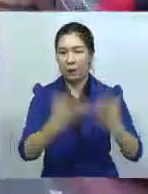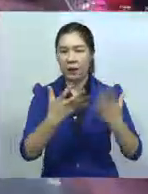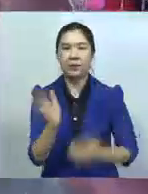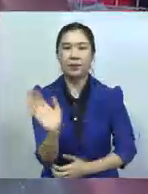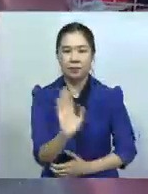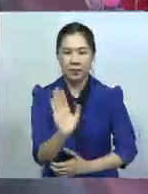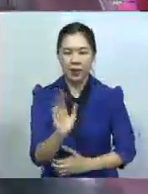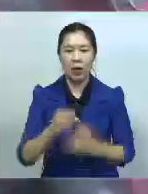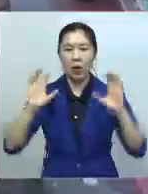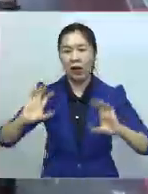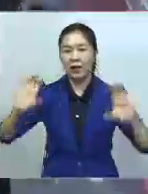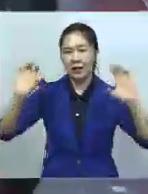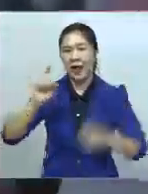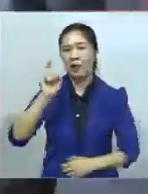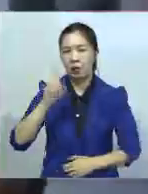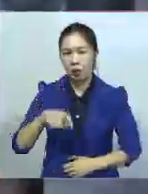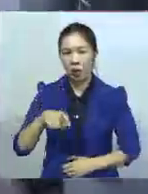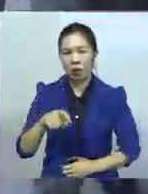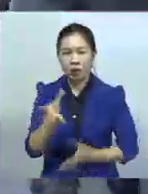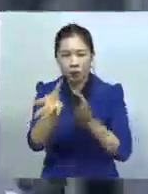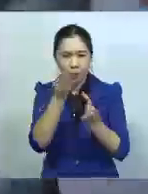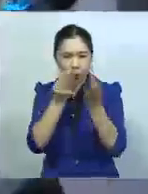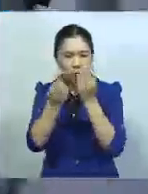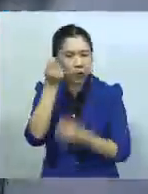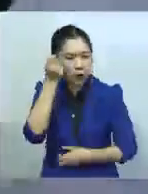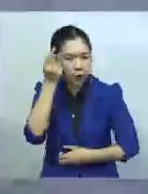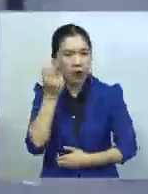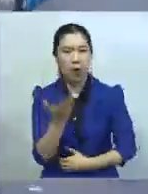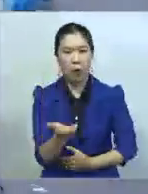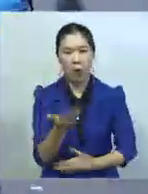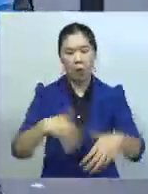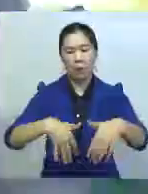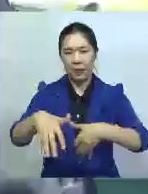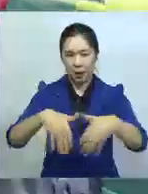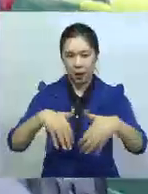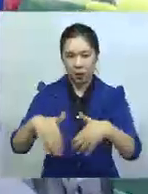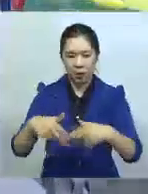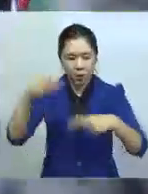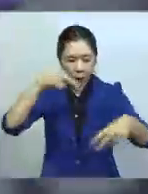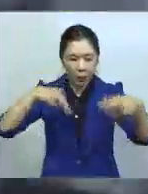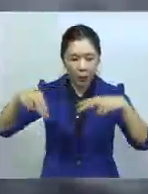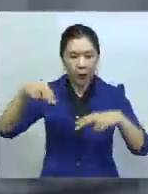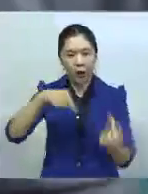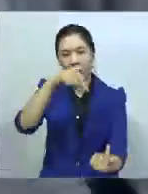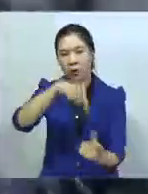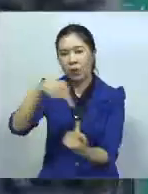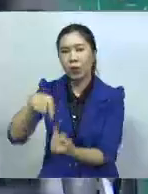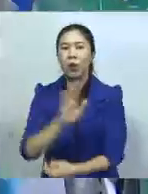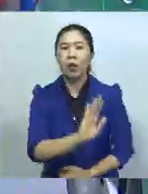อีกข้าราชการเองก็ต้องเร่งทำความเข้าใจและขอความร่วมมือประชาชนช่วยกันเป็นหูเป็นตาในทุกพื้น